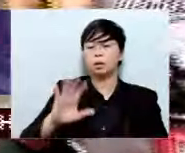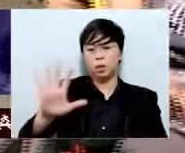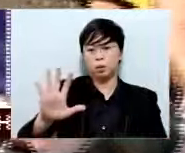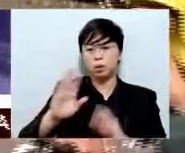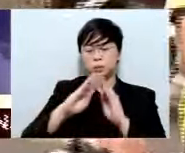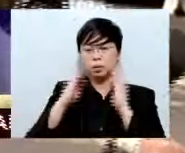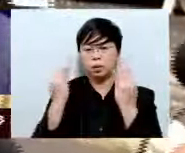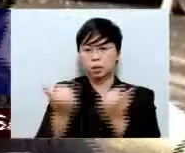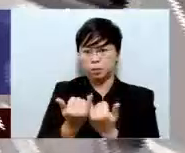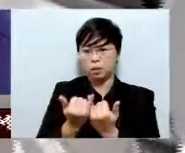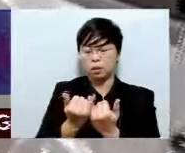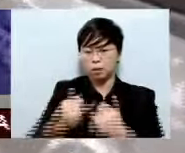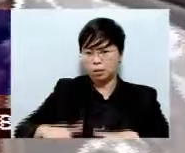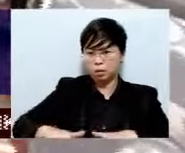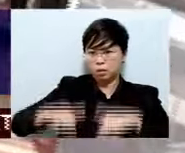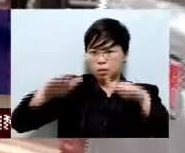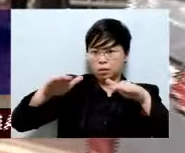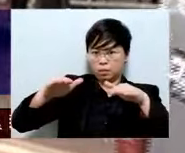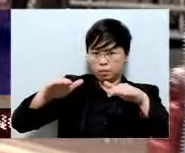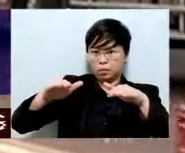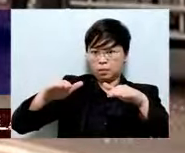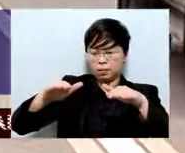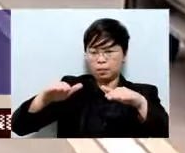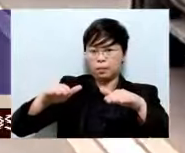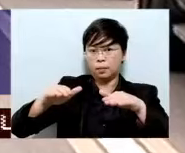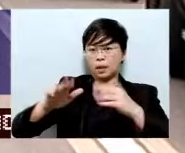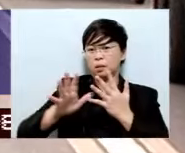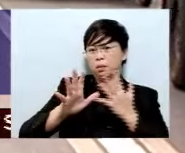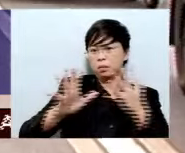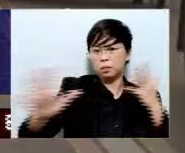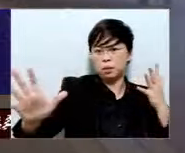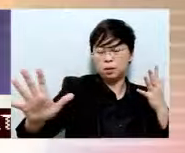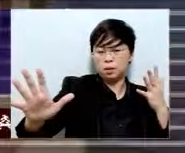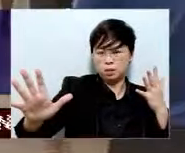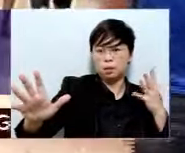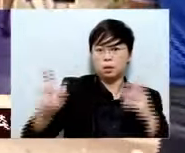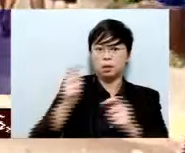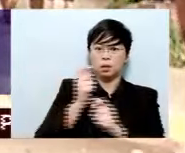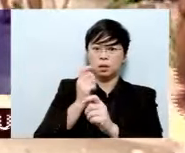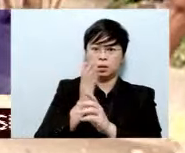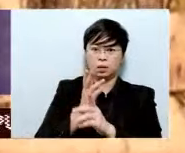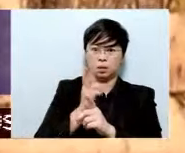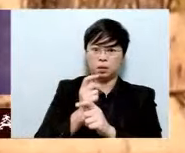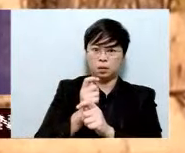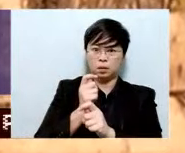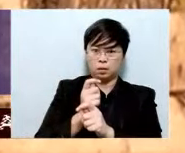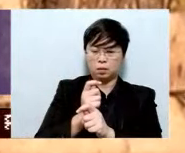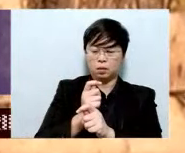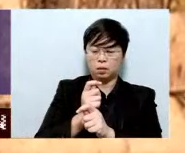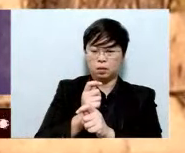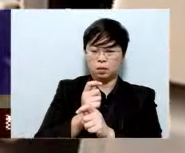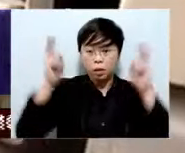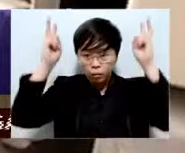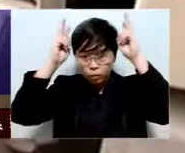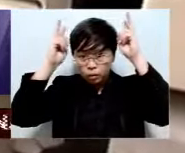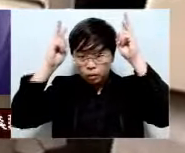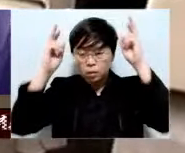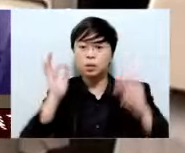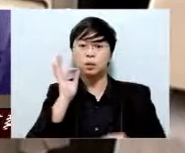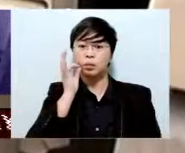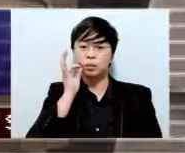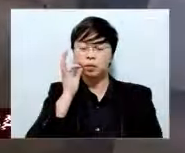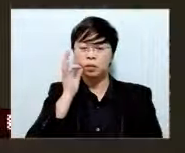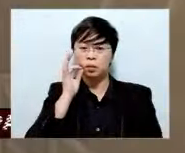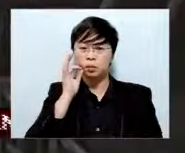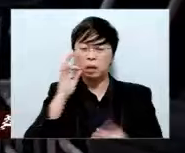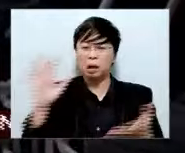hindi pa humuhupang baha sa lungsod, mahaba na ang pila ng mga stranded na sasakyan. Ang mga kargang prutas at gulay ng mga truck, nabubulok at